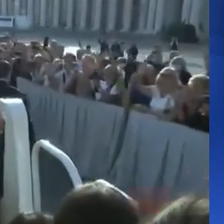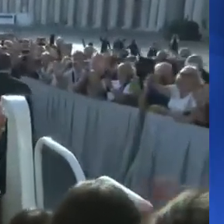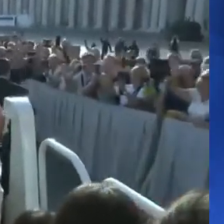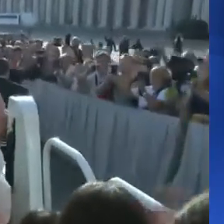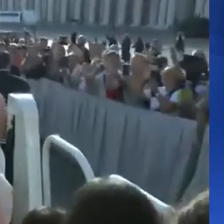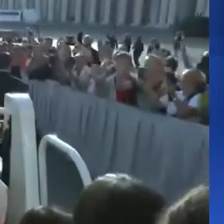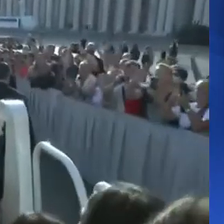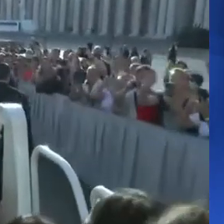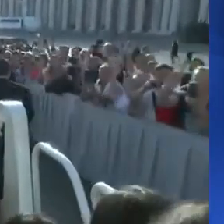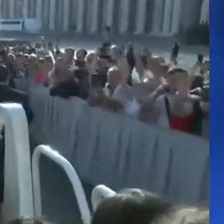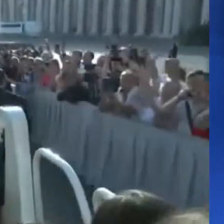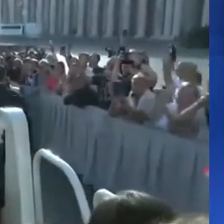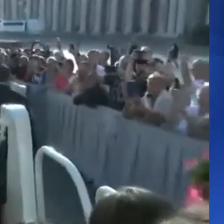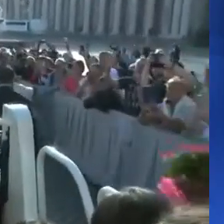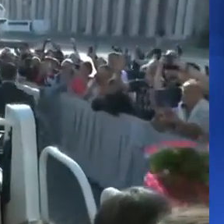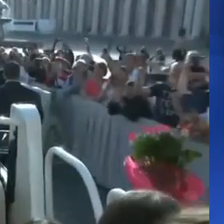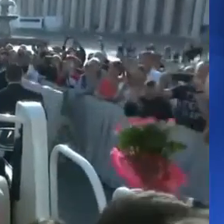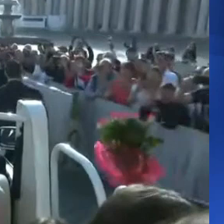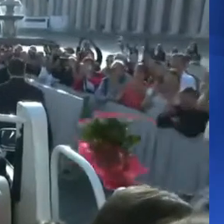من جمهورية لبنان،